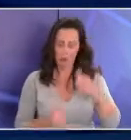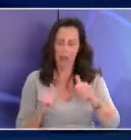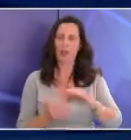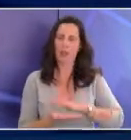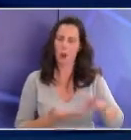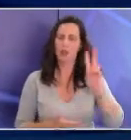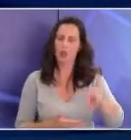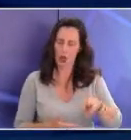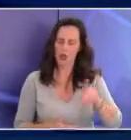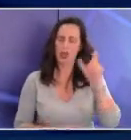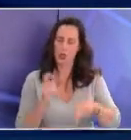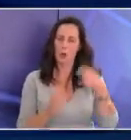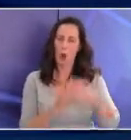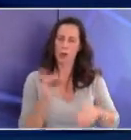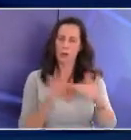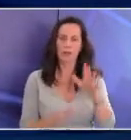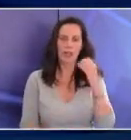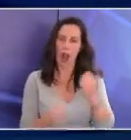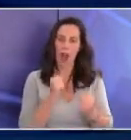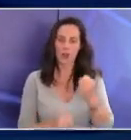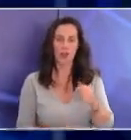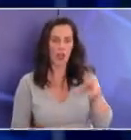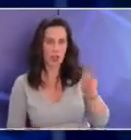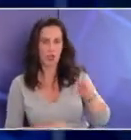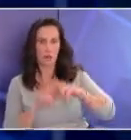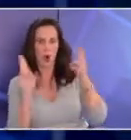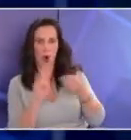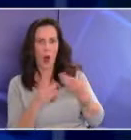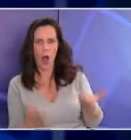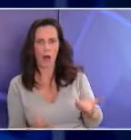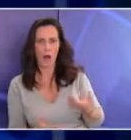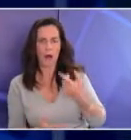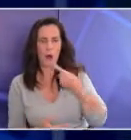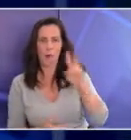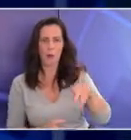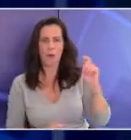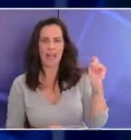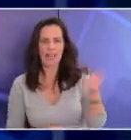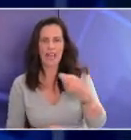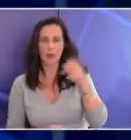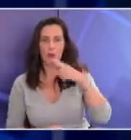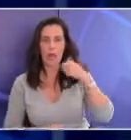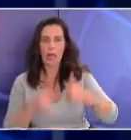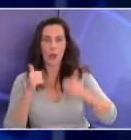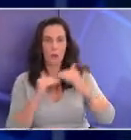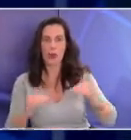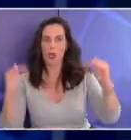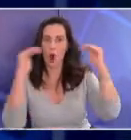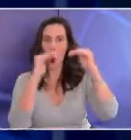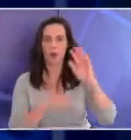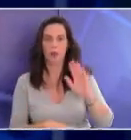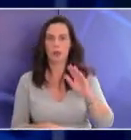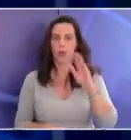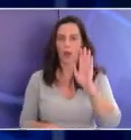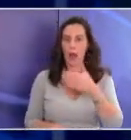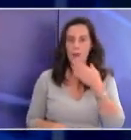הנמוכות את הדברים האלה, אנשים יודעים, רק מאוד מאוד קשה להריח. שזה בכל העולם היום. נכון. מדברים על הטניס העולמי, מדברים על ליגות בחירות בעולם. אתה מדבר על זה